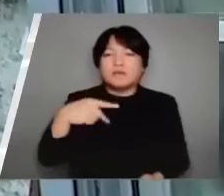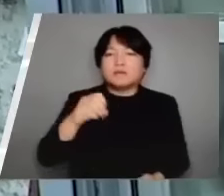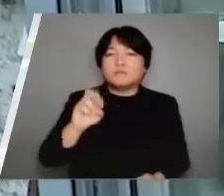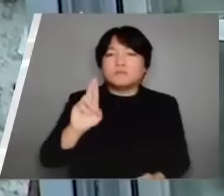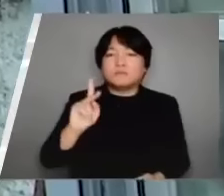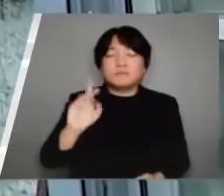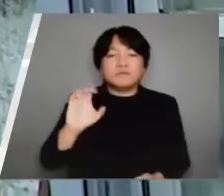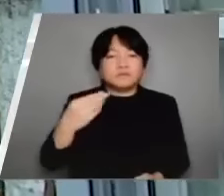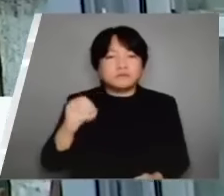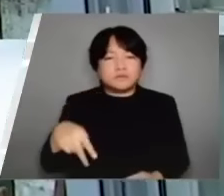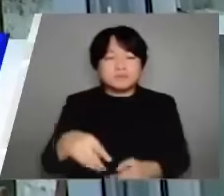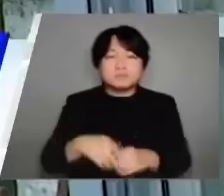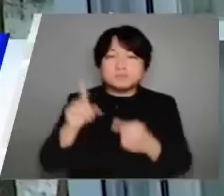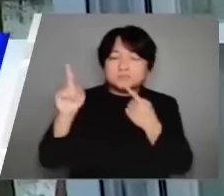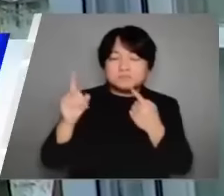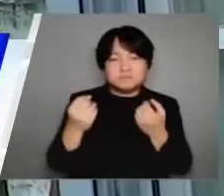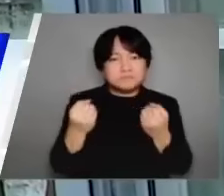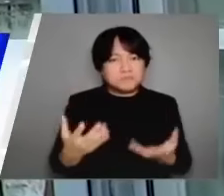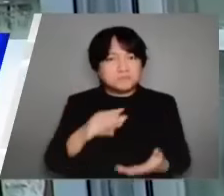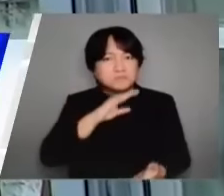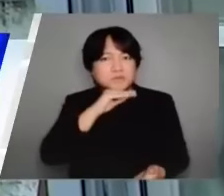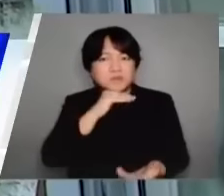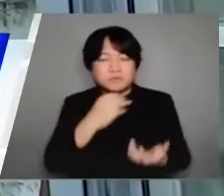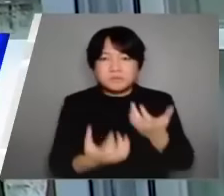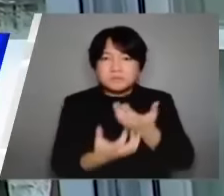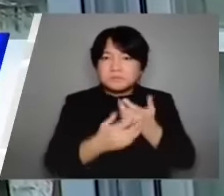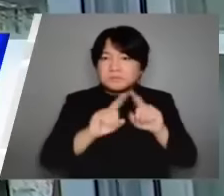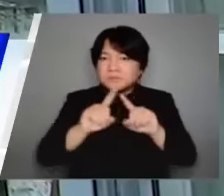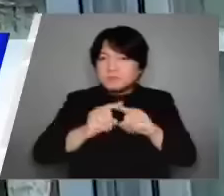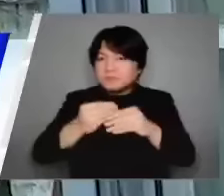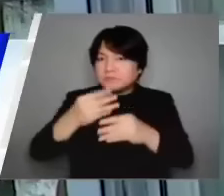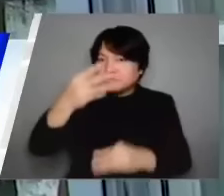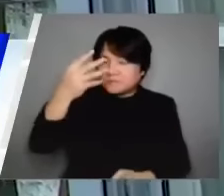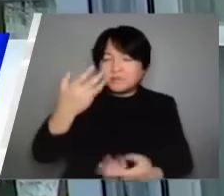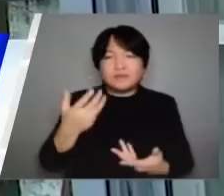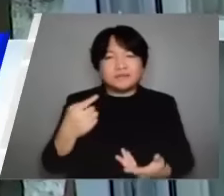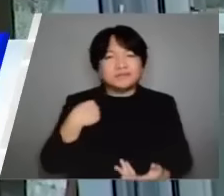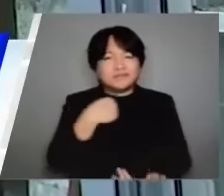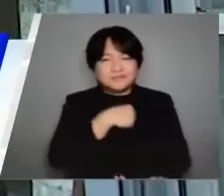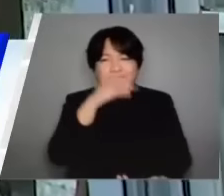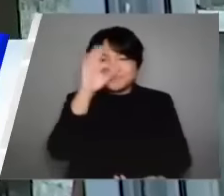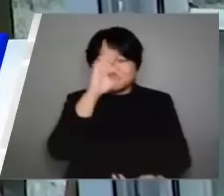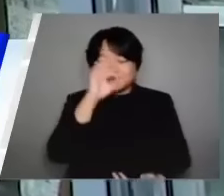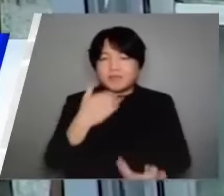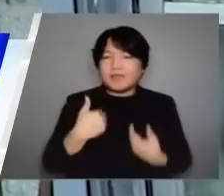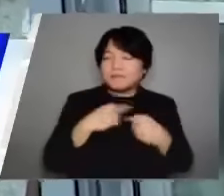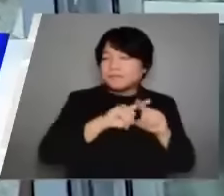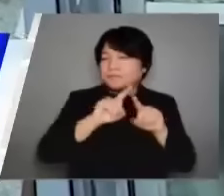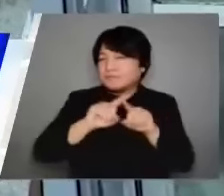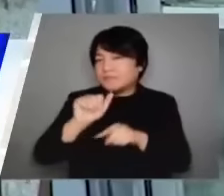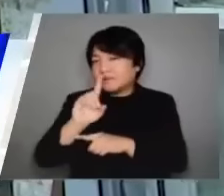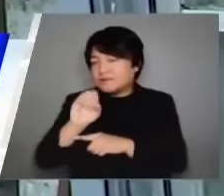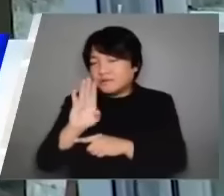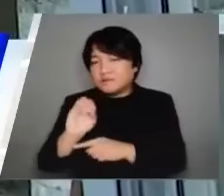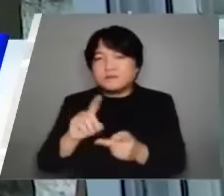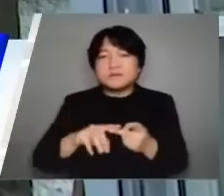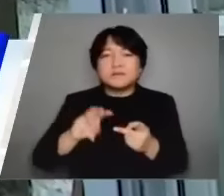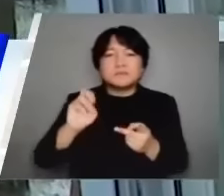inihaw sinigang Pilipino tayo eh ' ba adobo menudo matadong